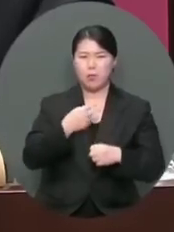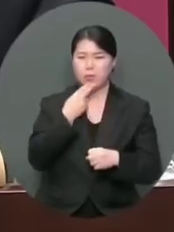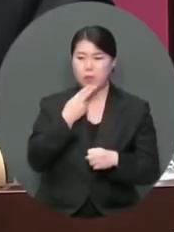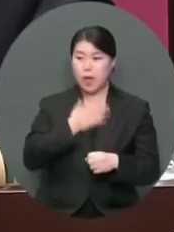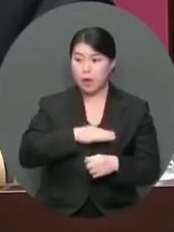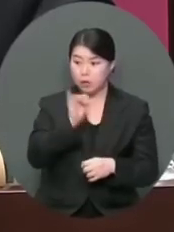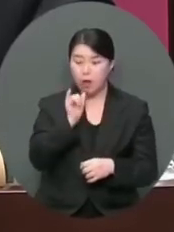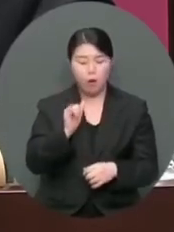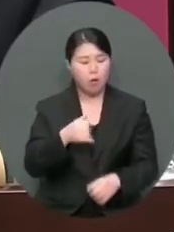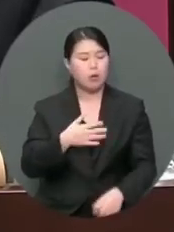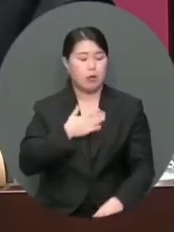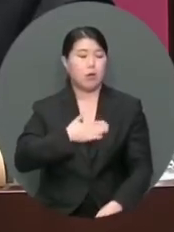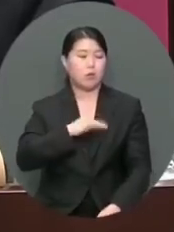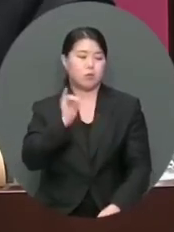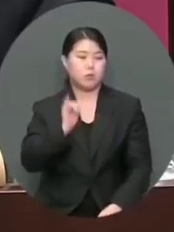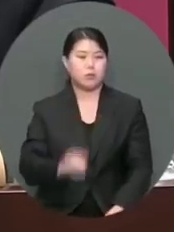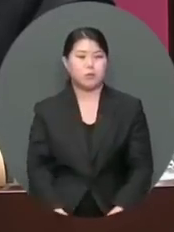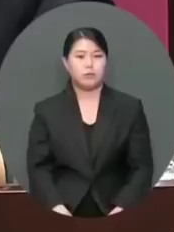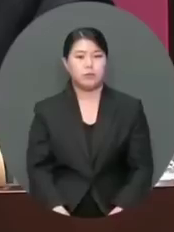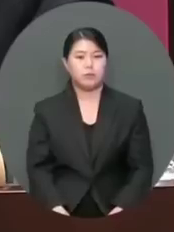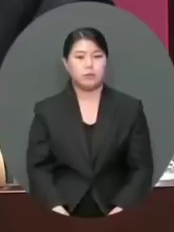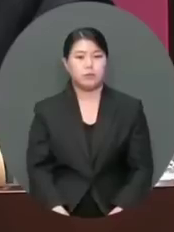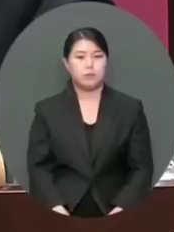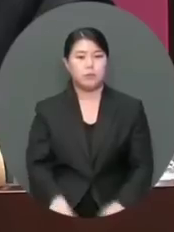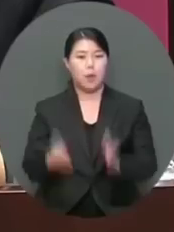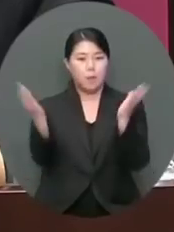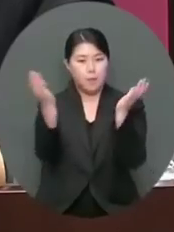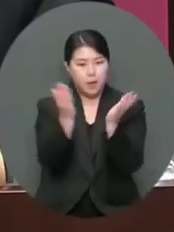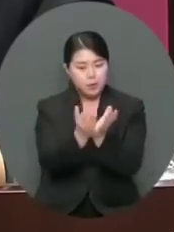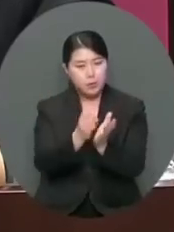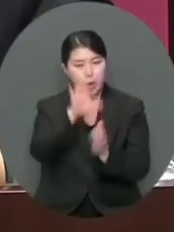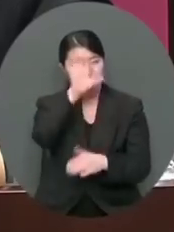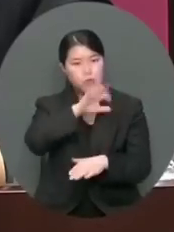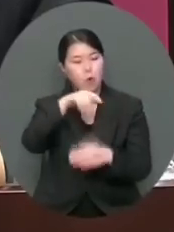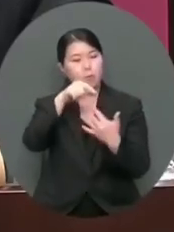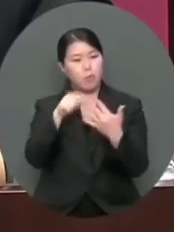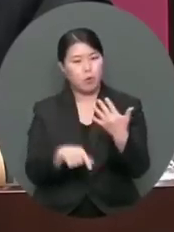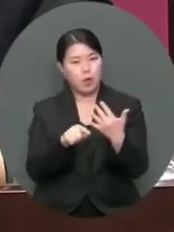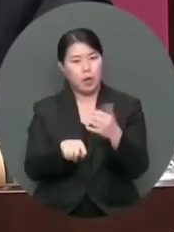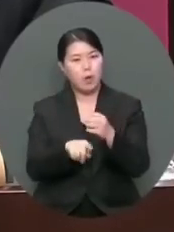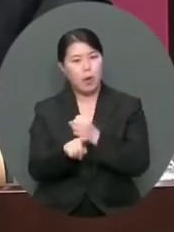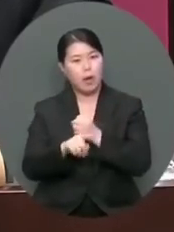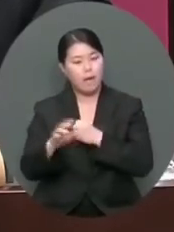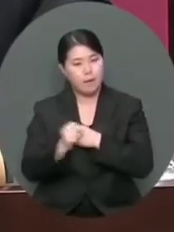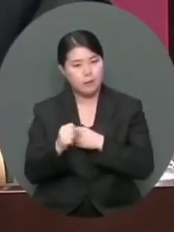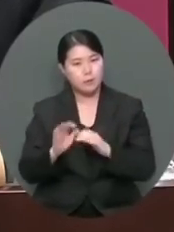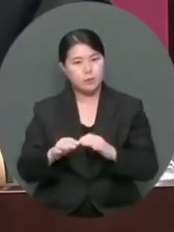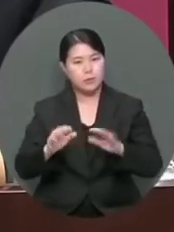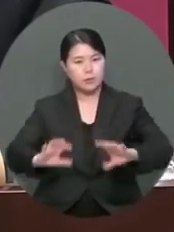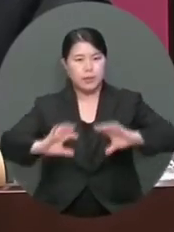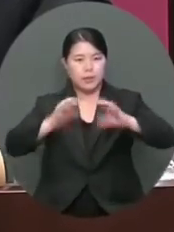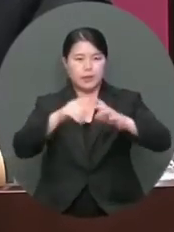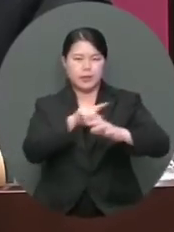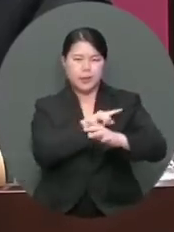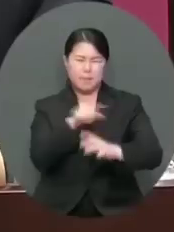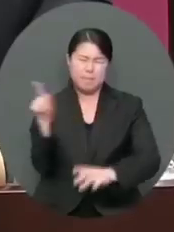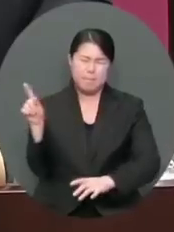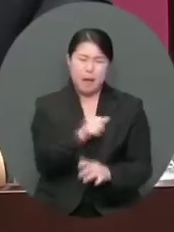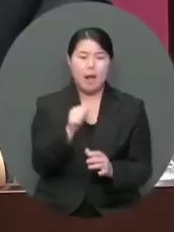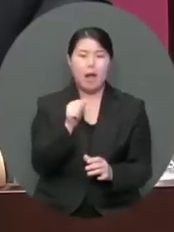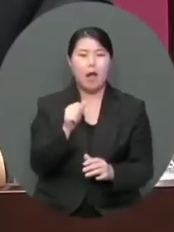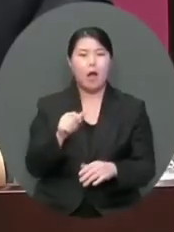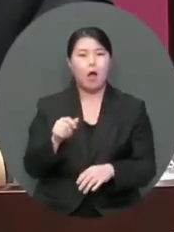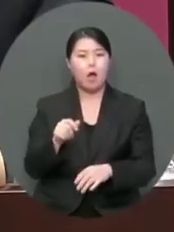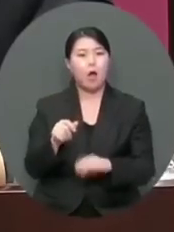몸은 아니라고 알고 있습니다. 맞춤형 훈련 프로그램이라는 일시적 과학의 힘을 빌어 세계에서 가장 빠른 사나이가